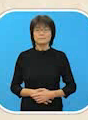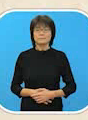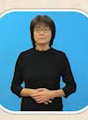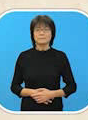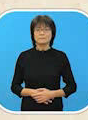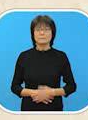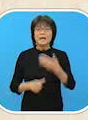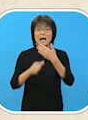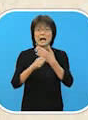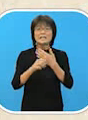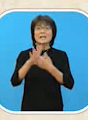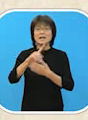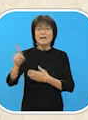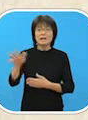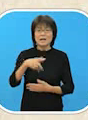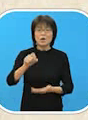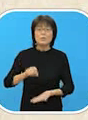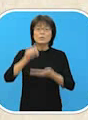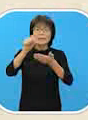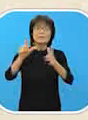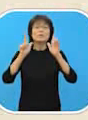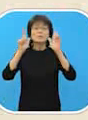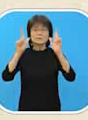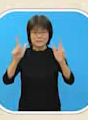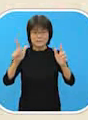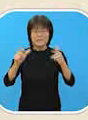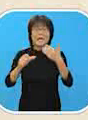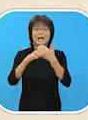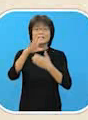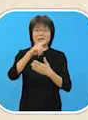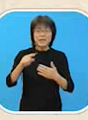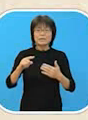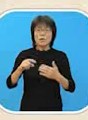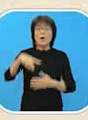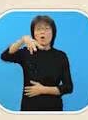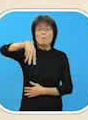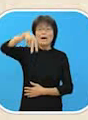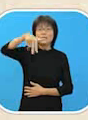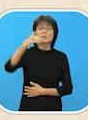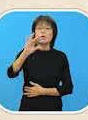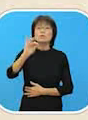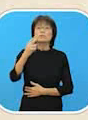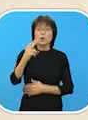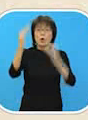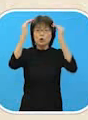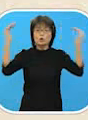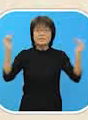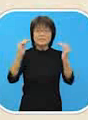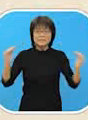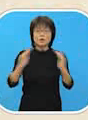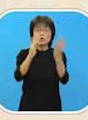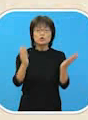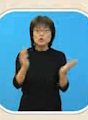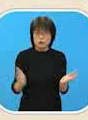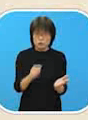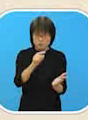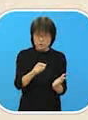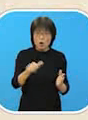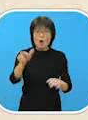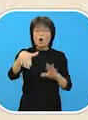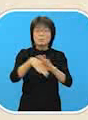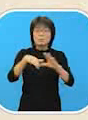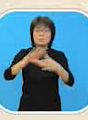皆さんの も とへ。 秋田県からのプレゼントのお知らせです。秋田県マスコットスギッチのぬいぐるみと文房具のセットを抽